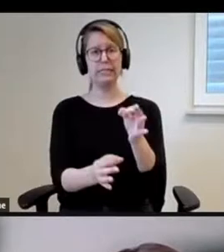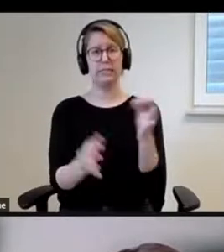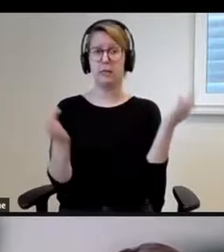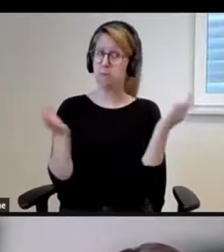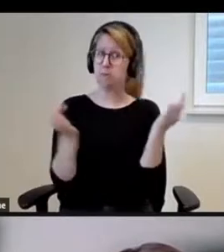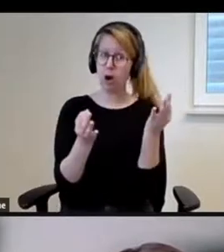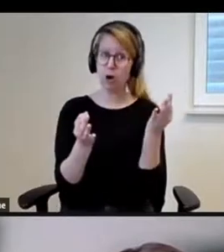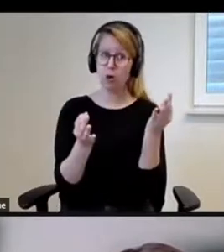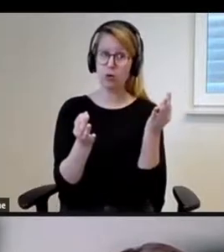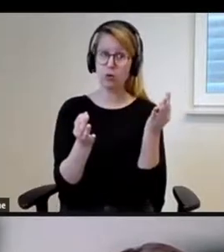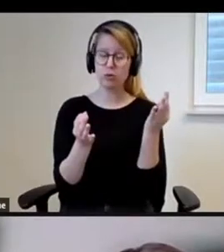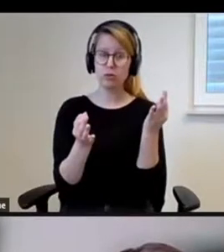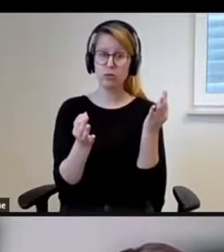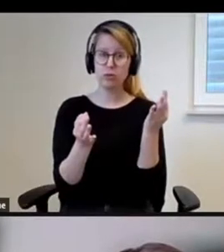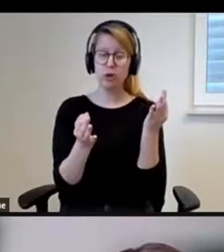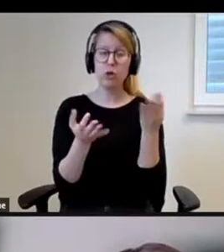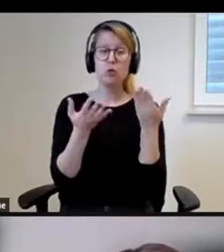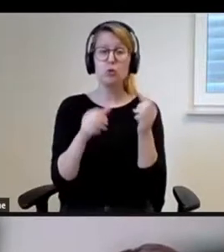européenne.